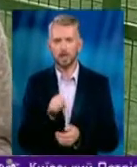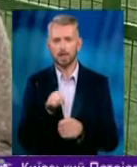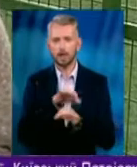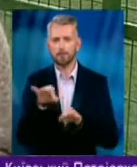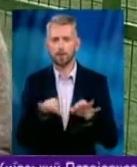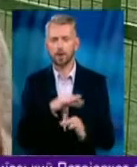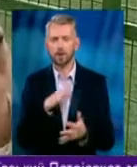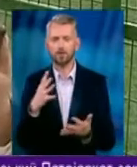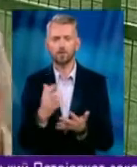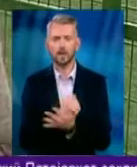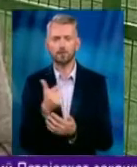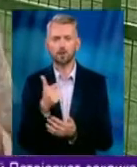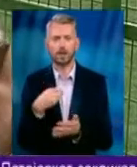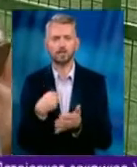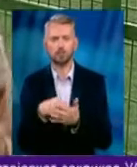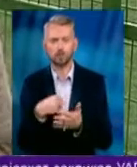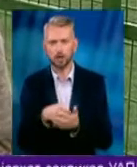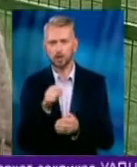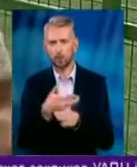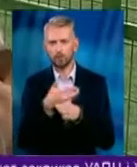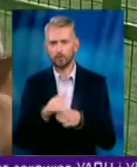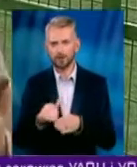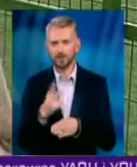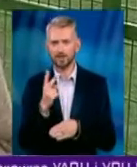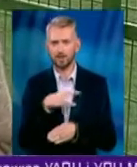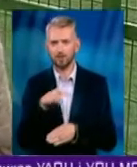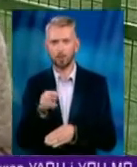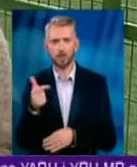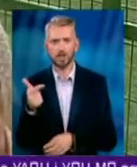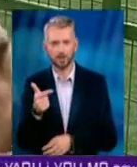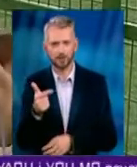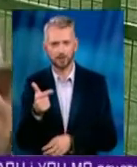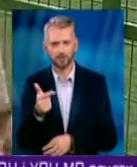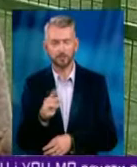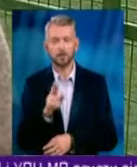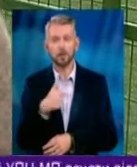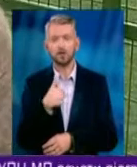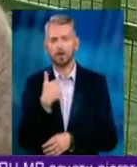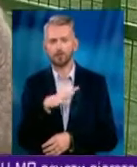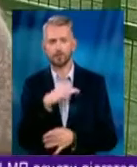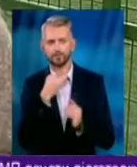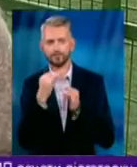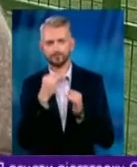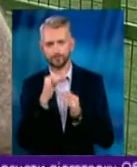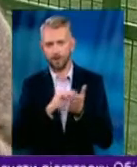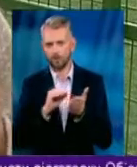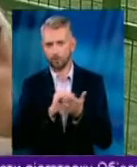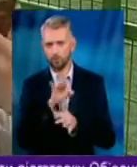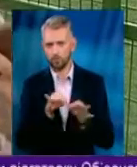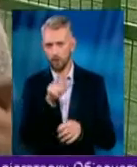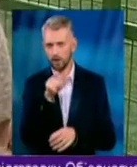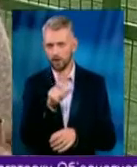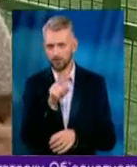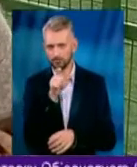проект виграв громадський бюджет, на нього виділили 2 мільйони гривень. Як я вже спілкувалася з авторкою проекту,